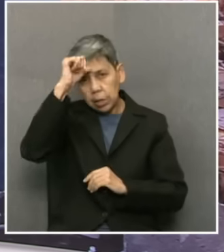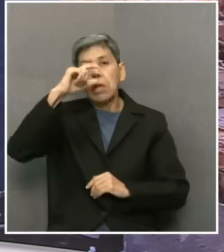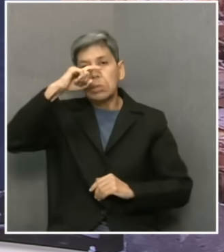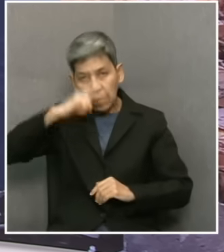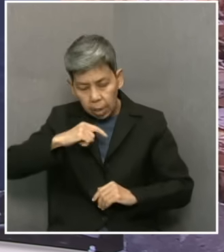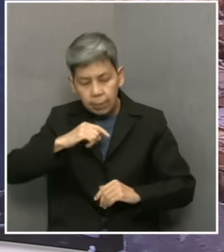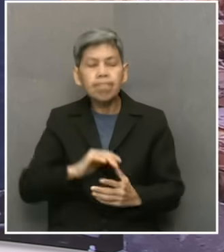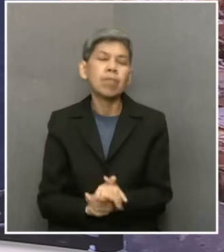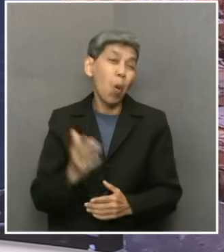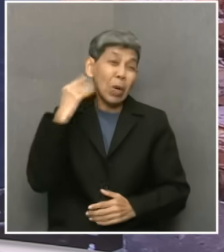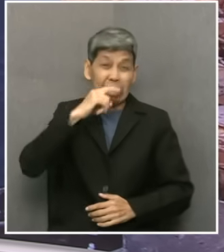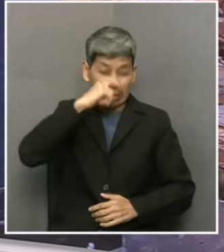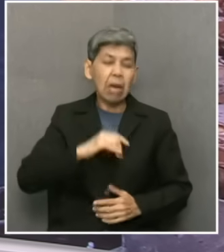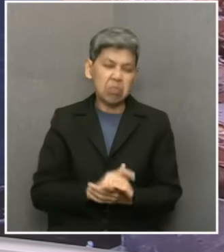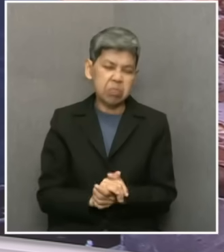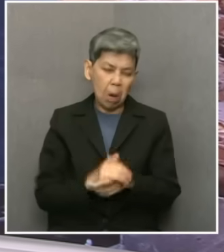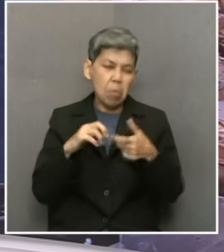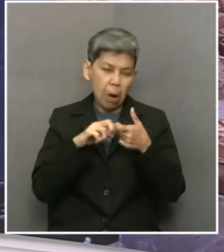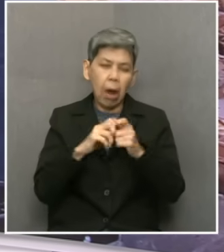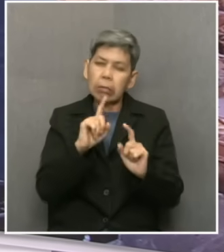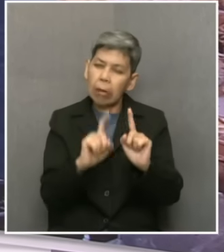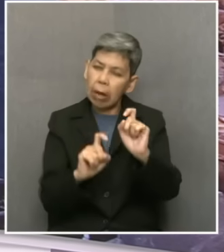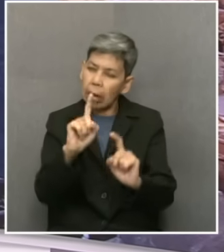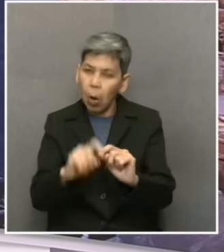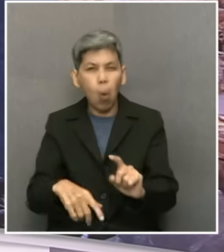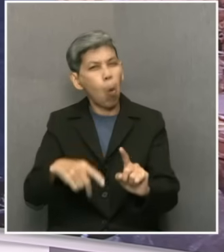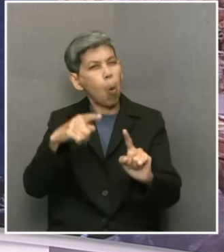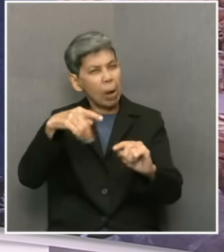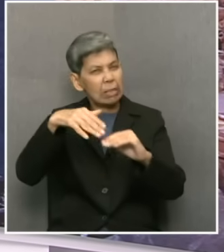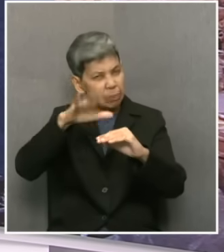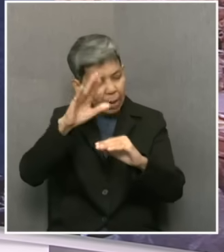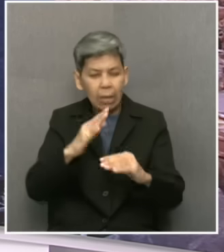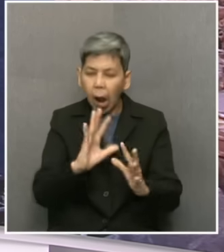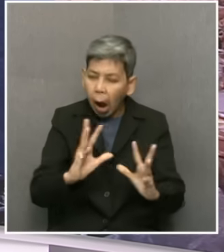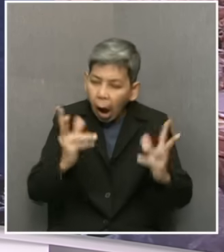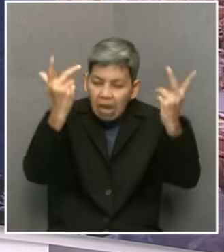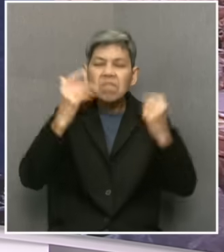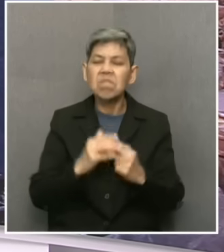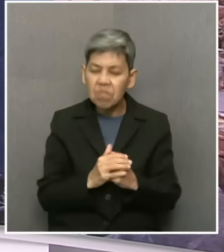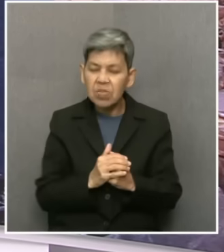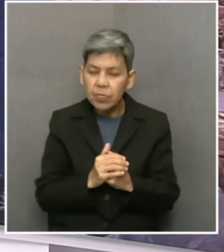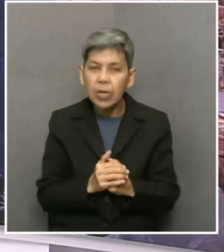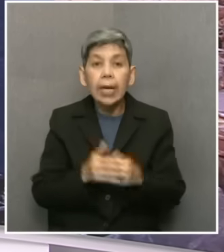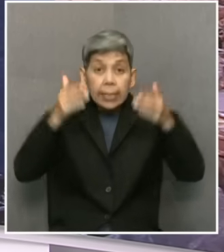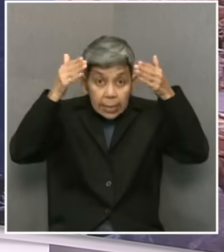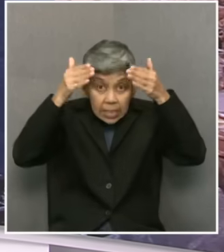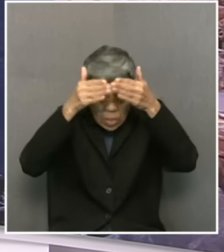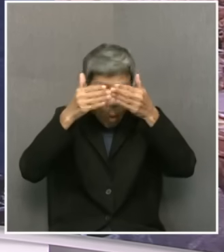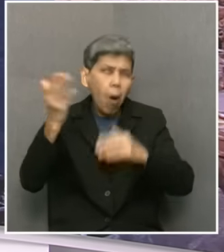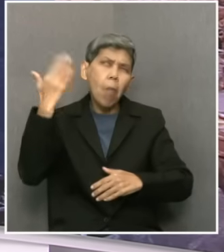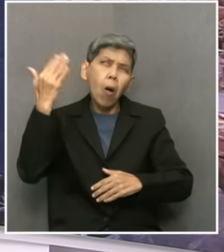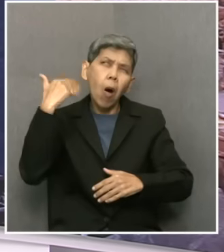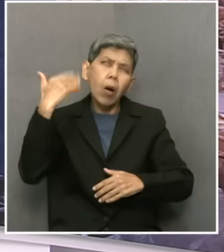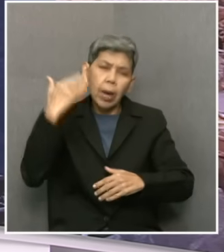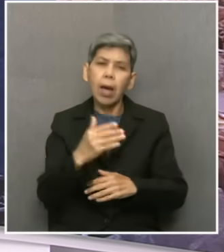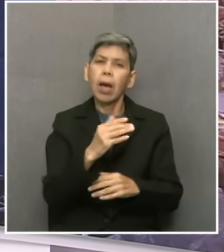ค่ะครั้งนั้นไทยเราได้รับผลกระทบมีผู้เสียชีวิตเป็นพันคนแล้วก็ยังมีผู้สูญหายด้วยนะคะอย่างที่อินโดนีเซียตอนนั้นจังหวัดอ